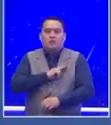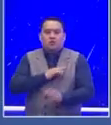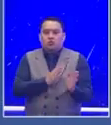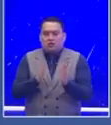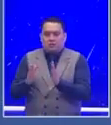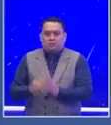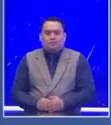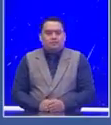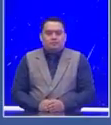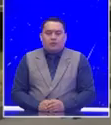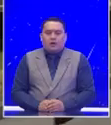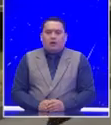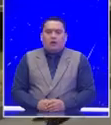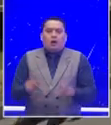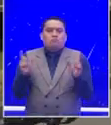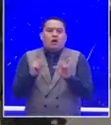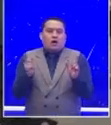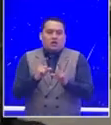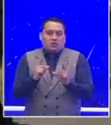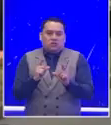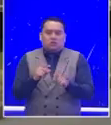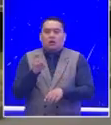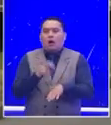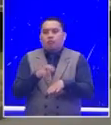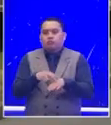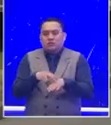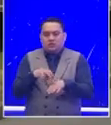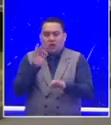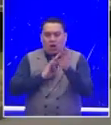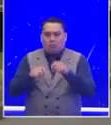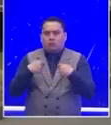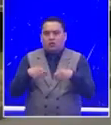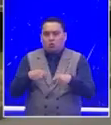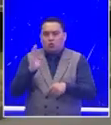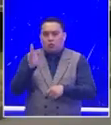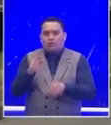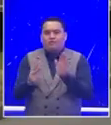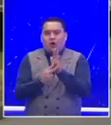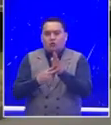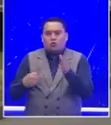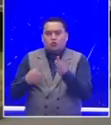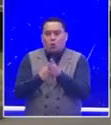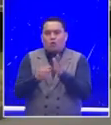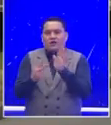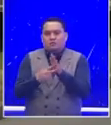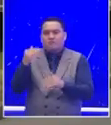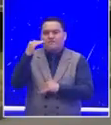режимом. Продуктовые магазины и аптеки работают с 8 утра и до 8